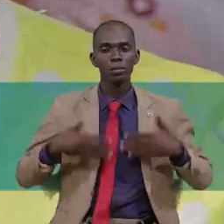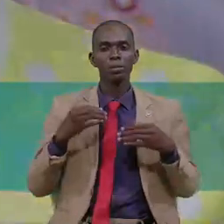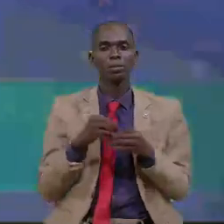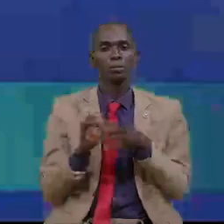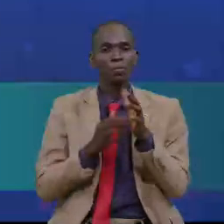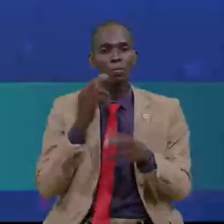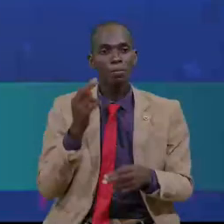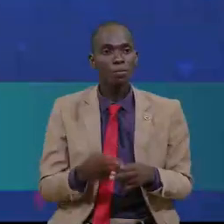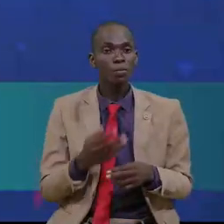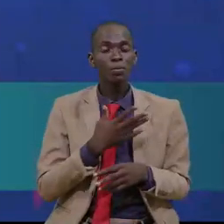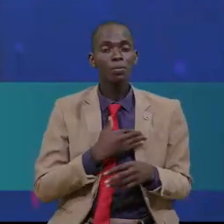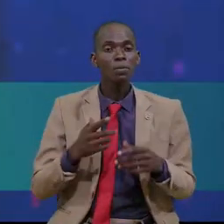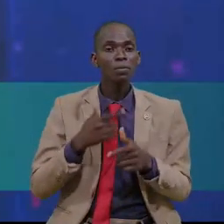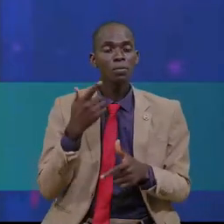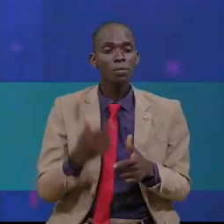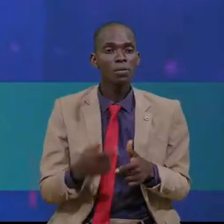de Jésus.